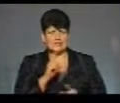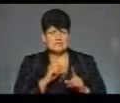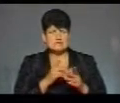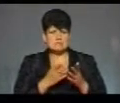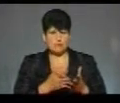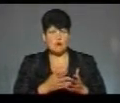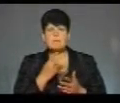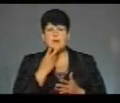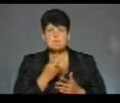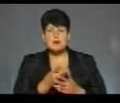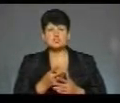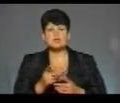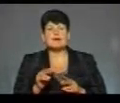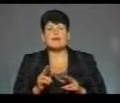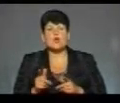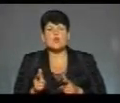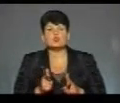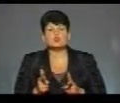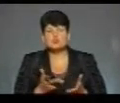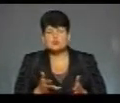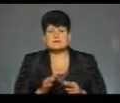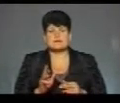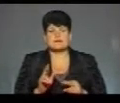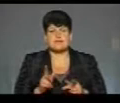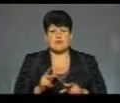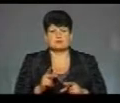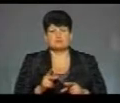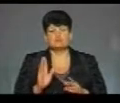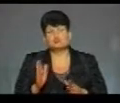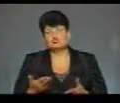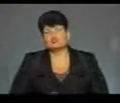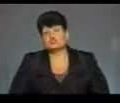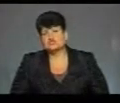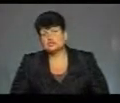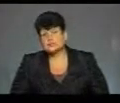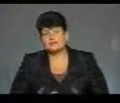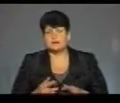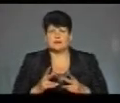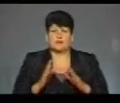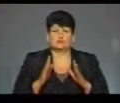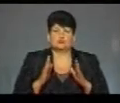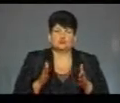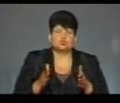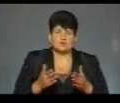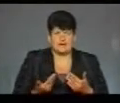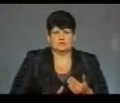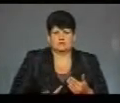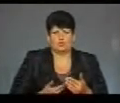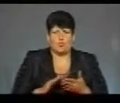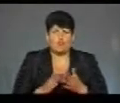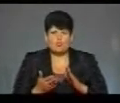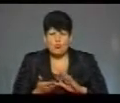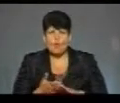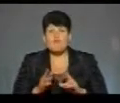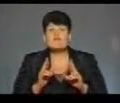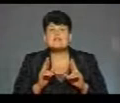зборах, ми бачили, як готуються, як будуть жити резервісти, як будуть, які побутові умови. Власне,